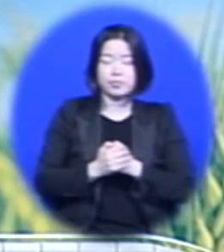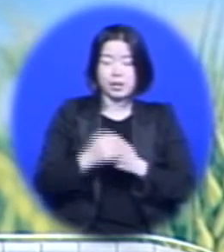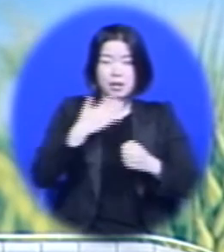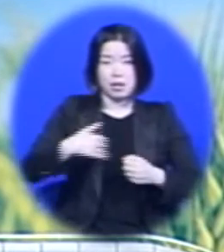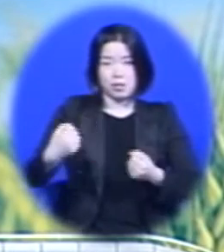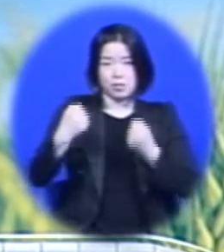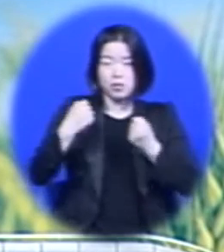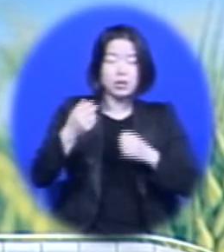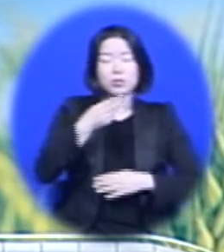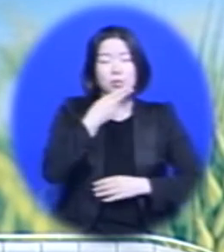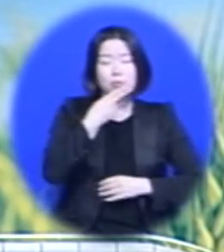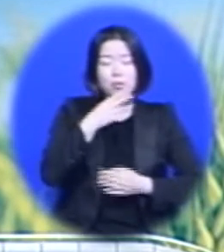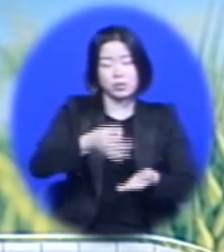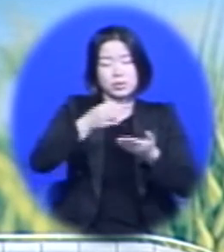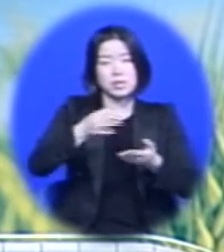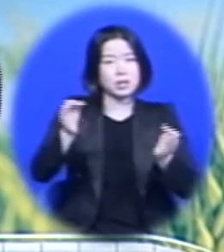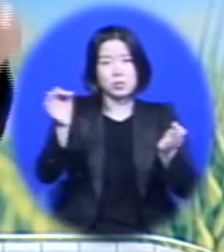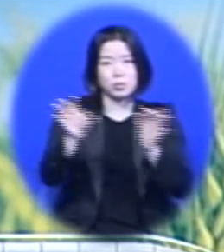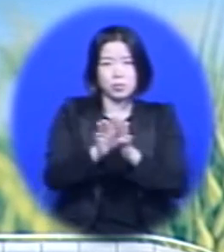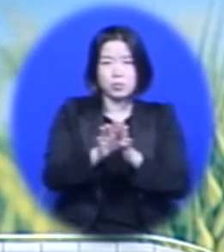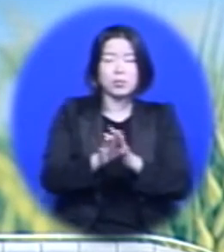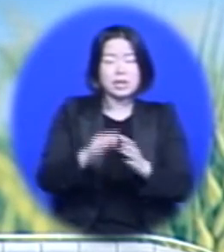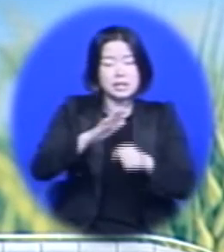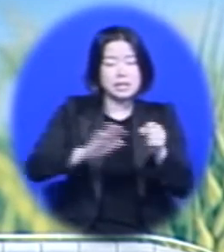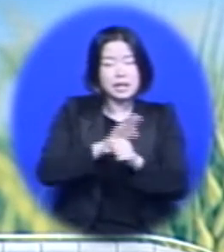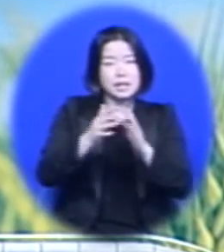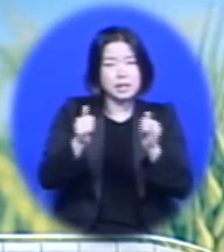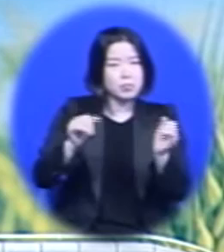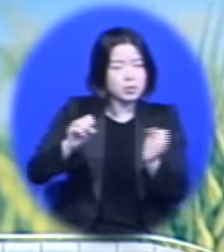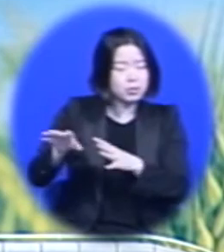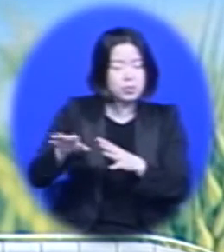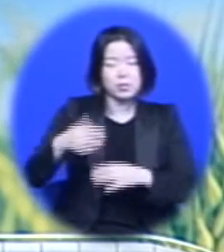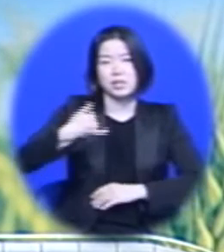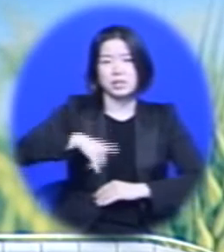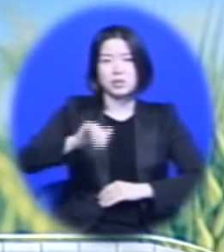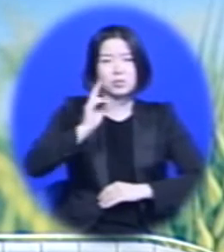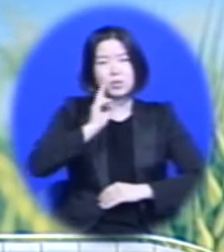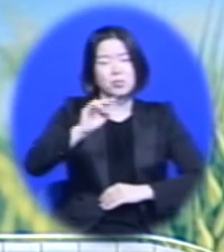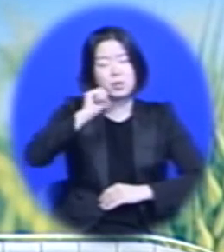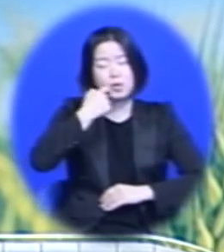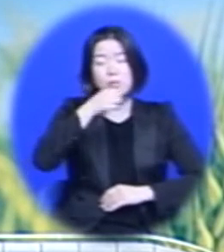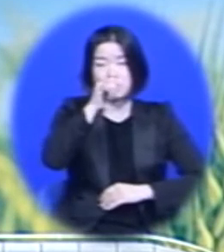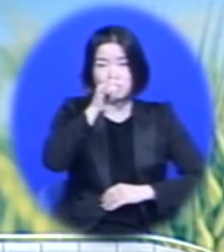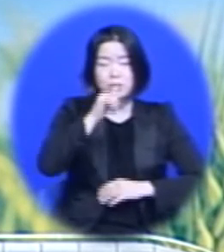건강도 잃어버렸고 재산도 잃어버렸고 사랑하는 사람도 잃어버렸고 자녀들도 너무나 어려움에